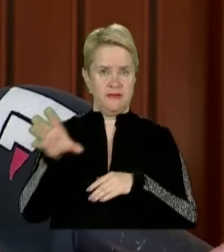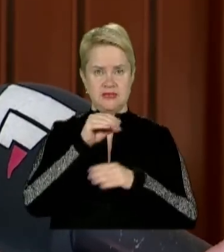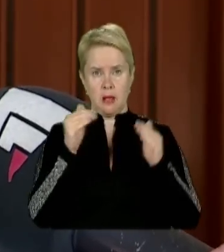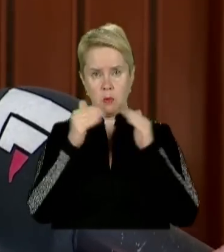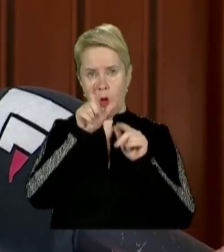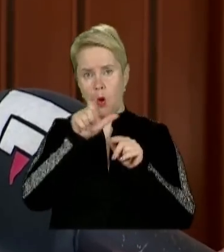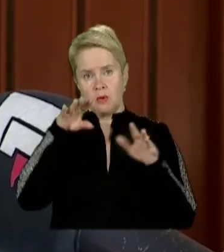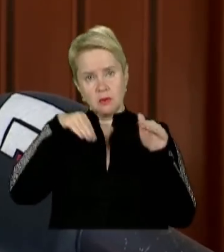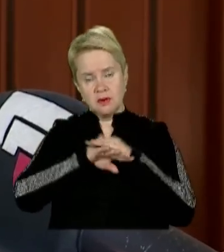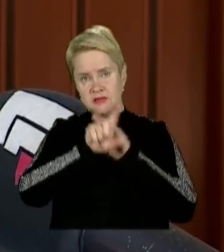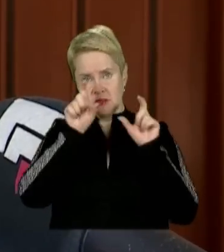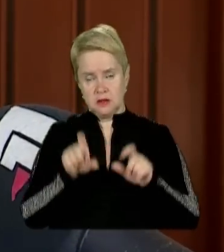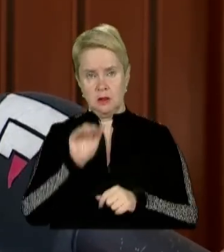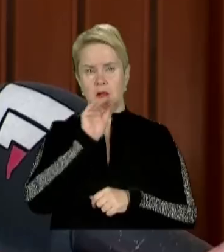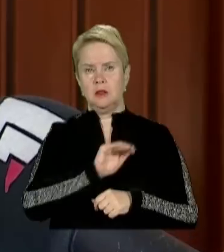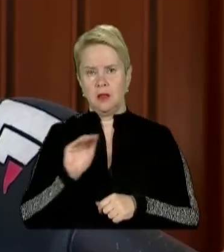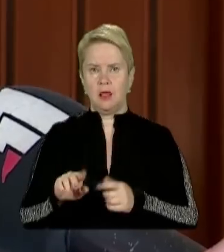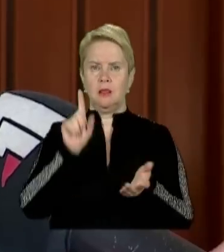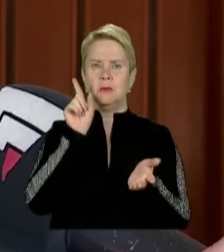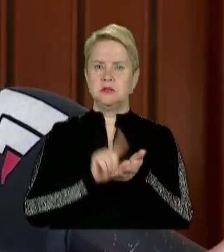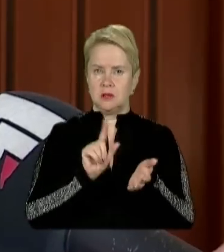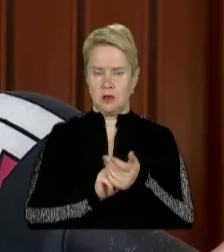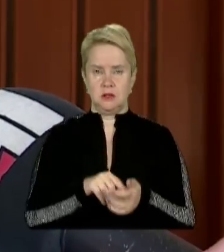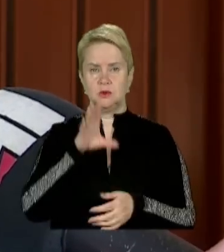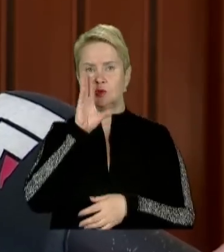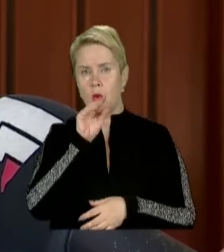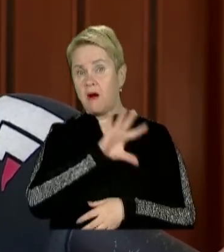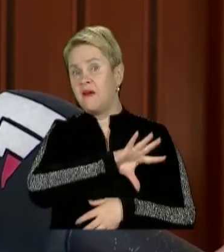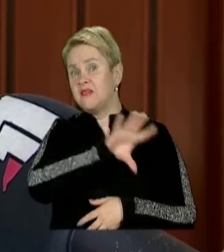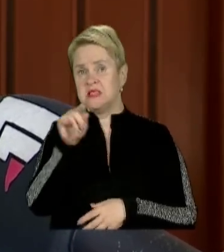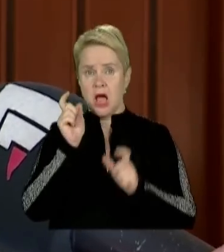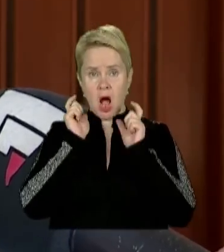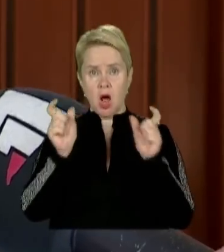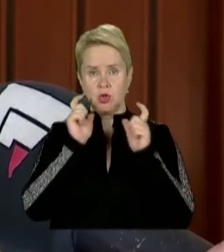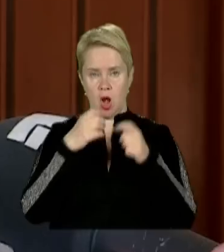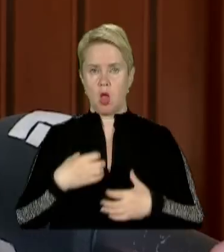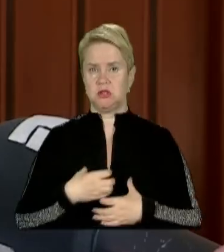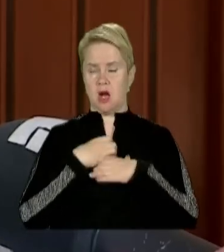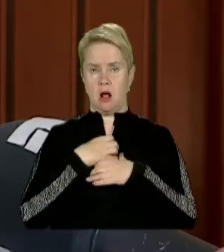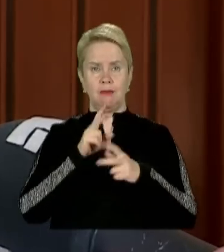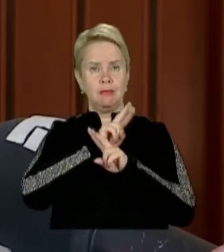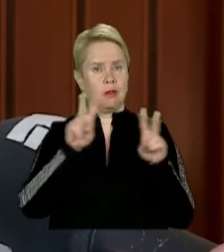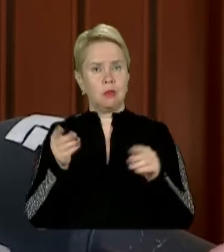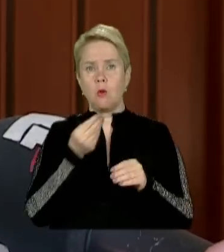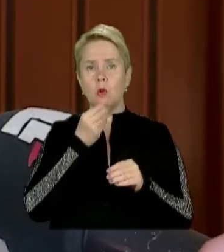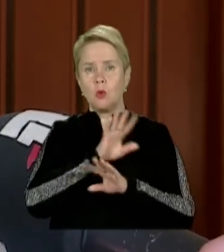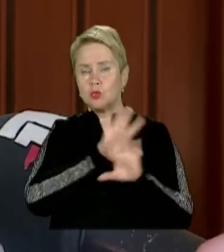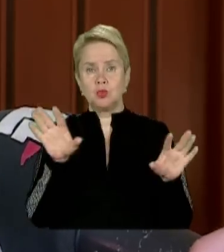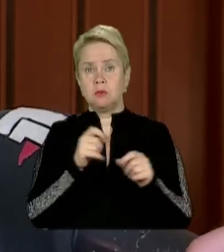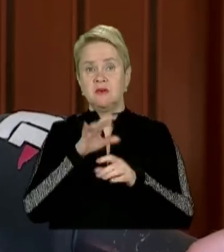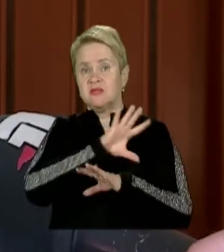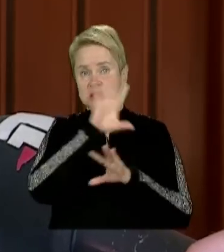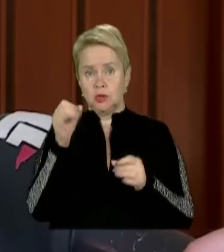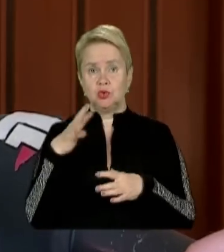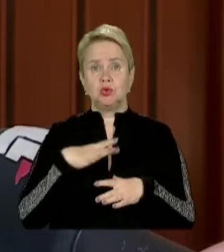домом. Діти, пенсіонери, собаки, всі кричали від страху. Ніхто не їв від страху, тому що